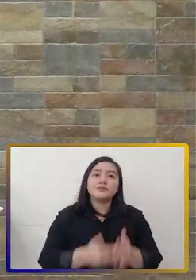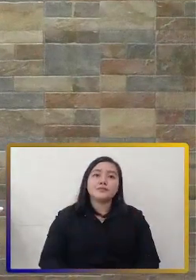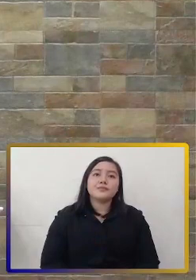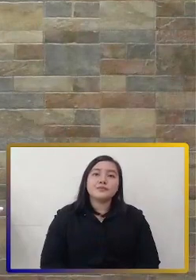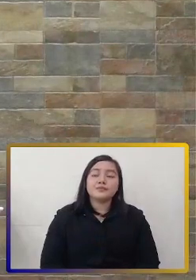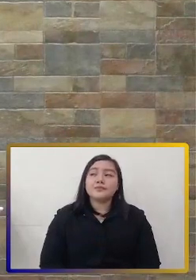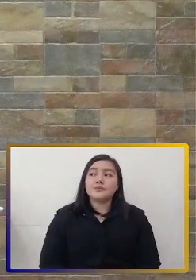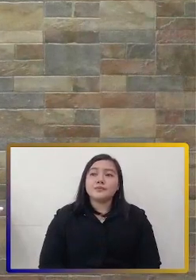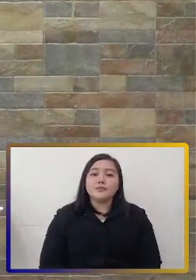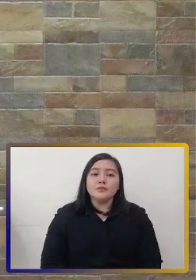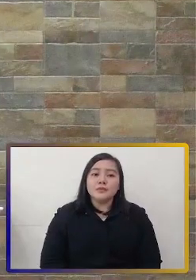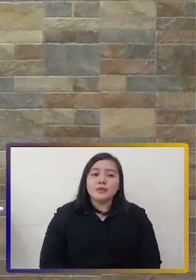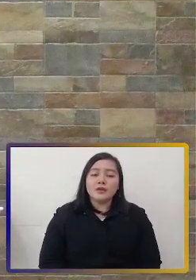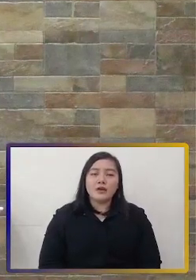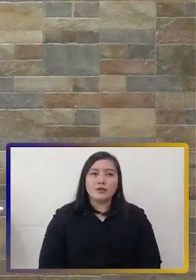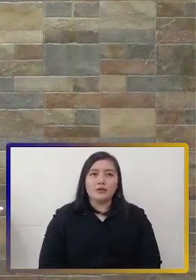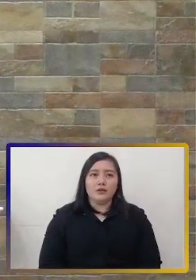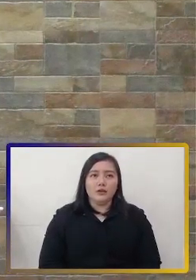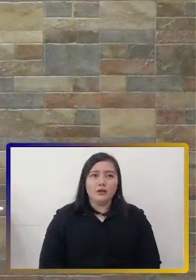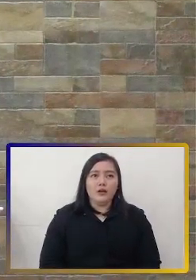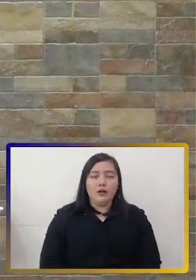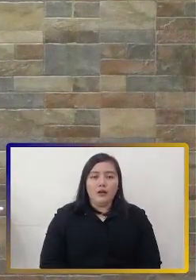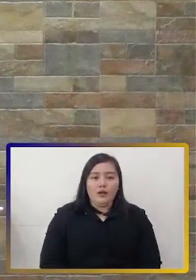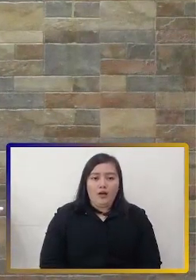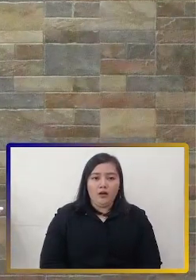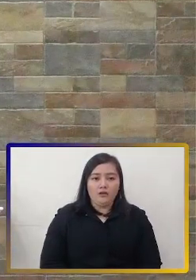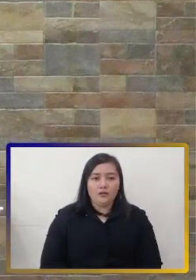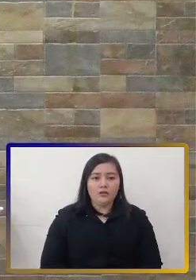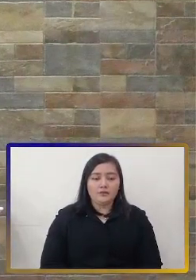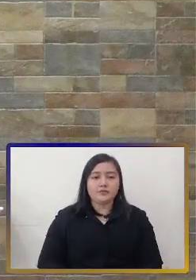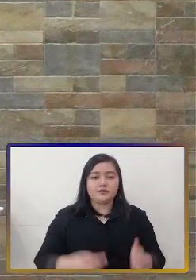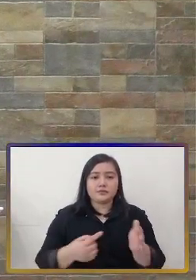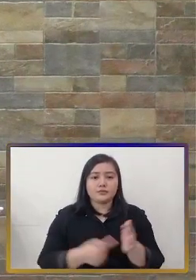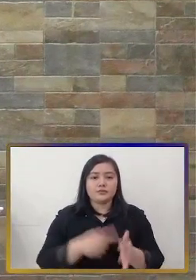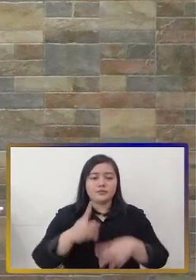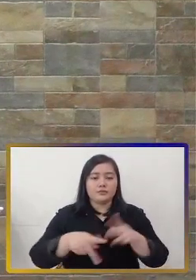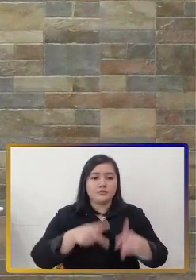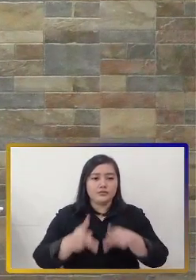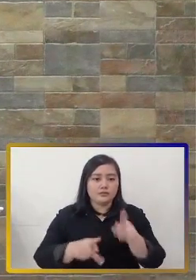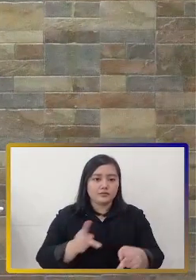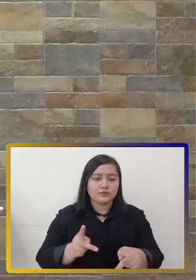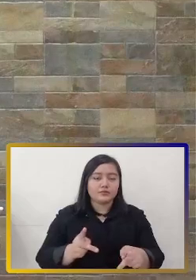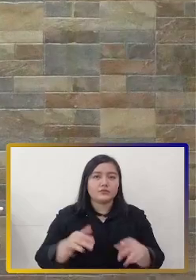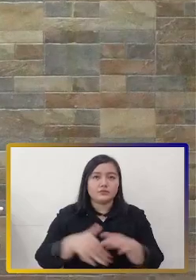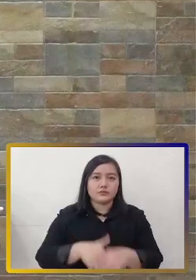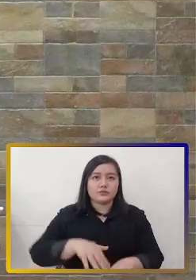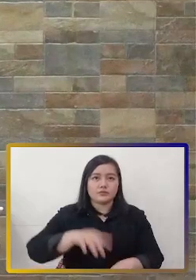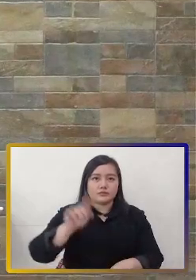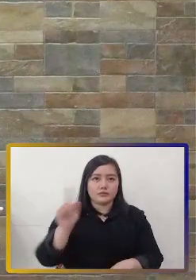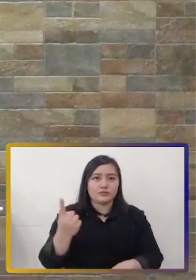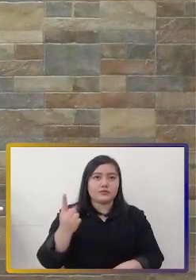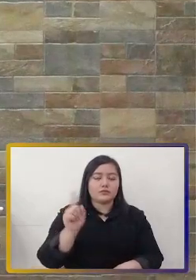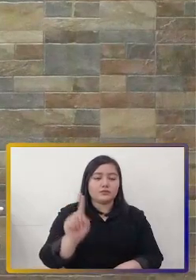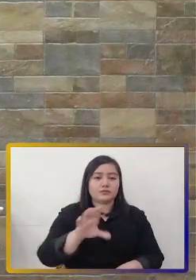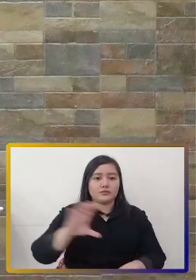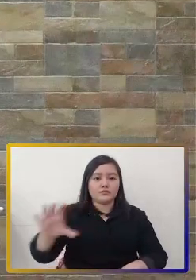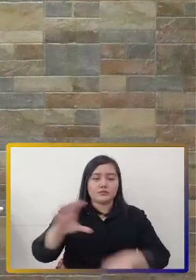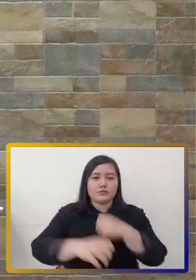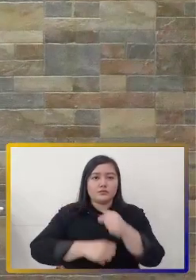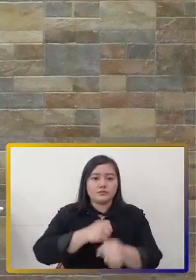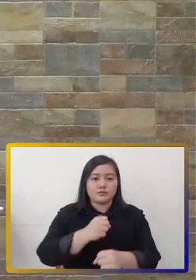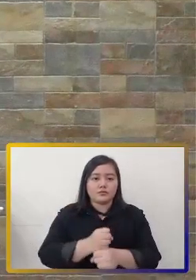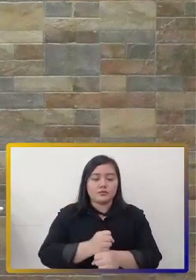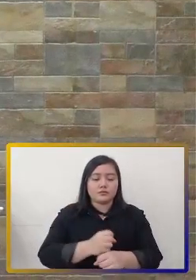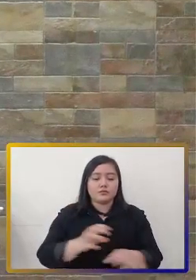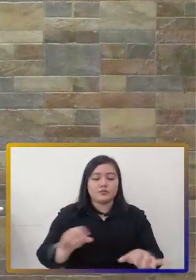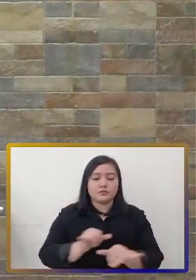ito tatapusin. Ito po yung mga personalities during the first century which are also known as the